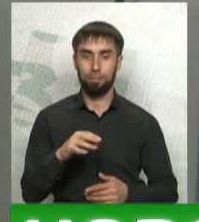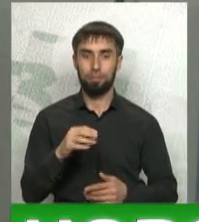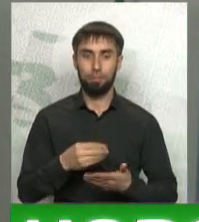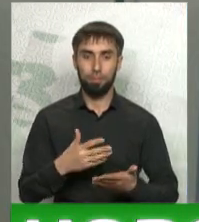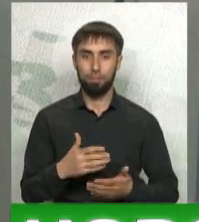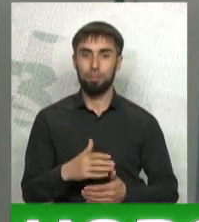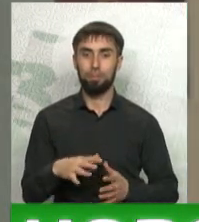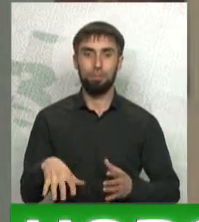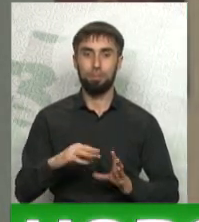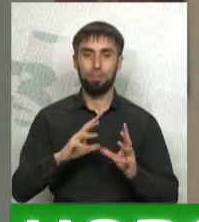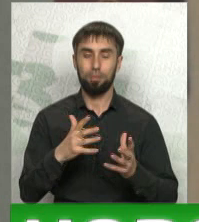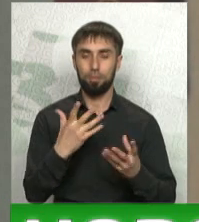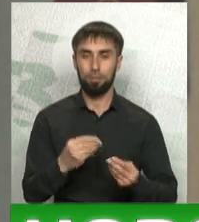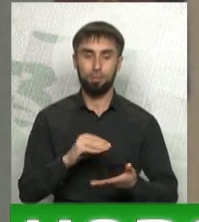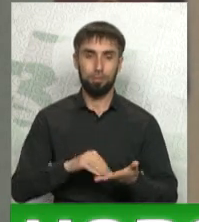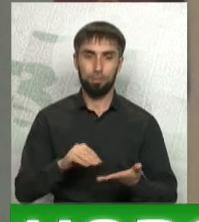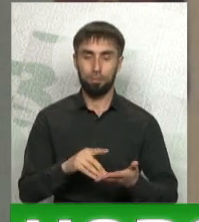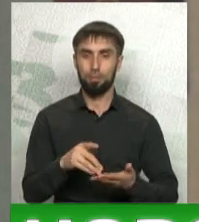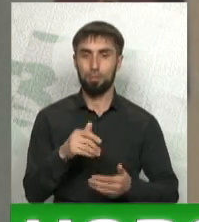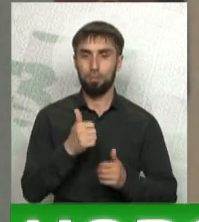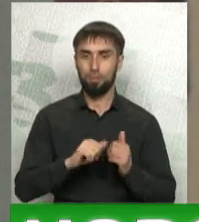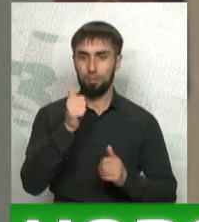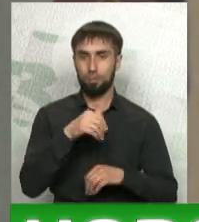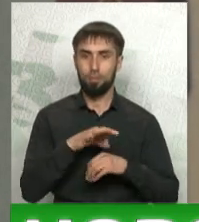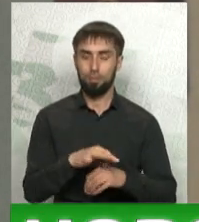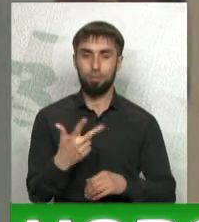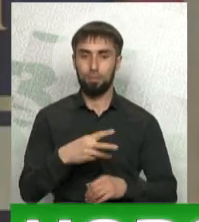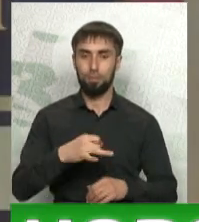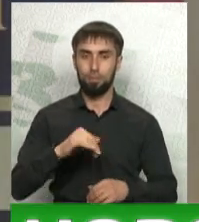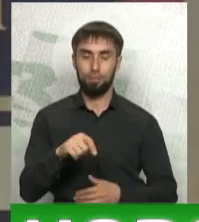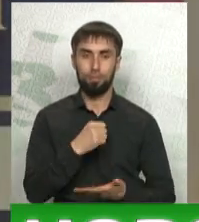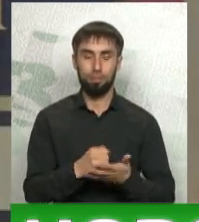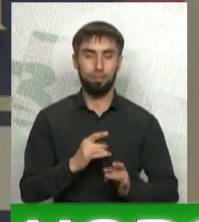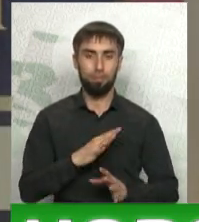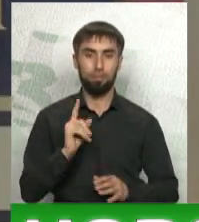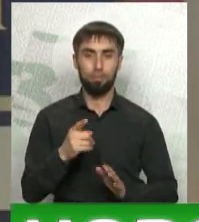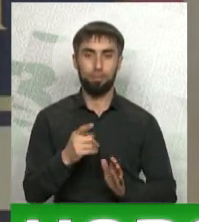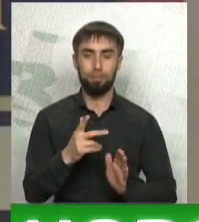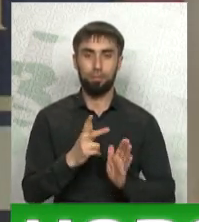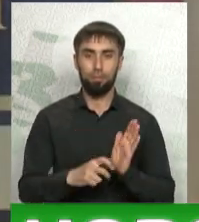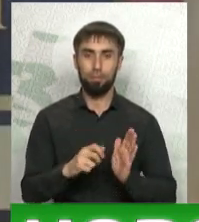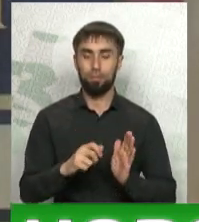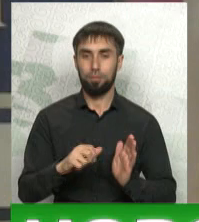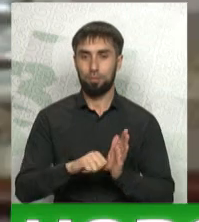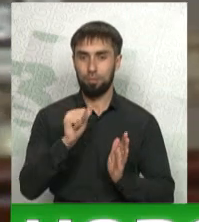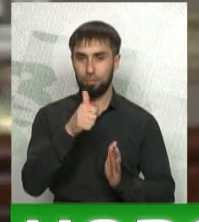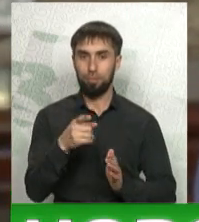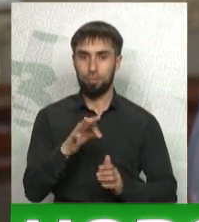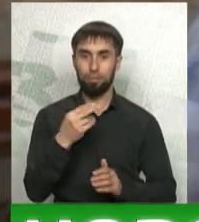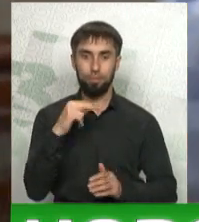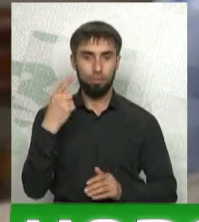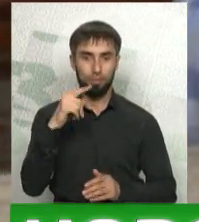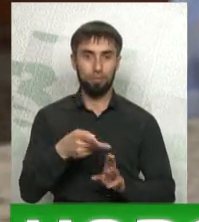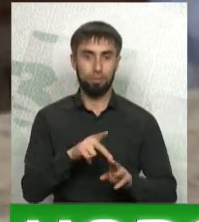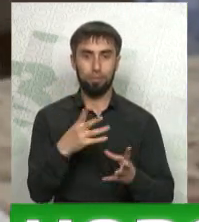всемирный день писателя ежегодно отмечается 3 марта праздник утвержден 1986 году однако оригинальная идея